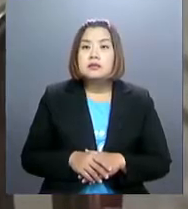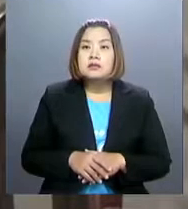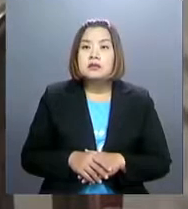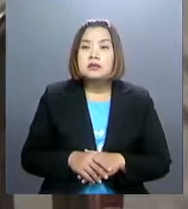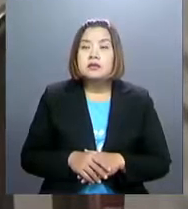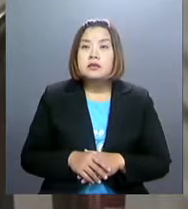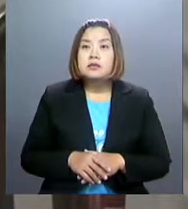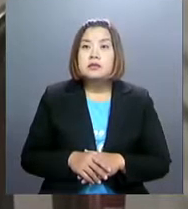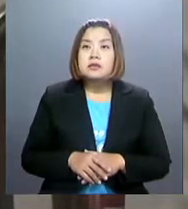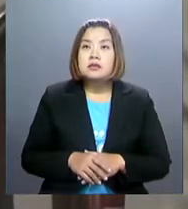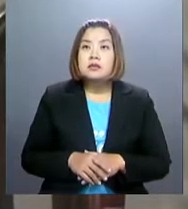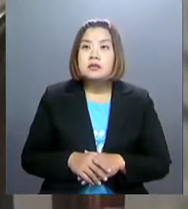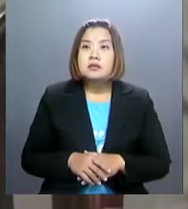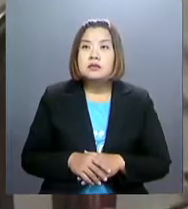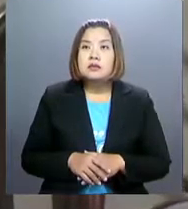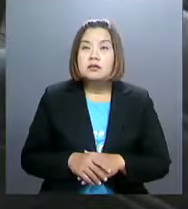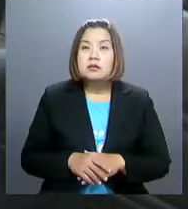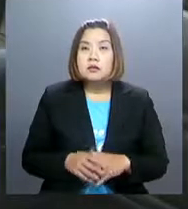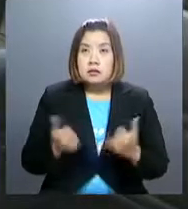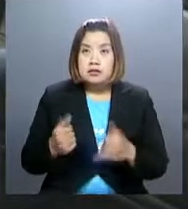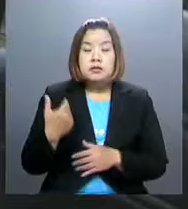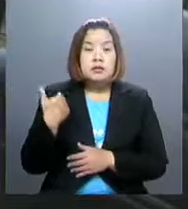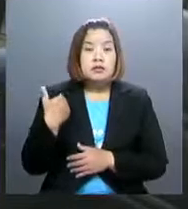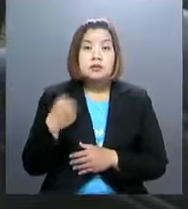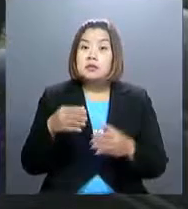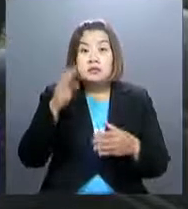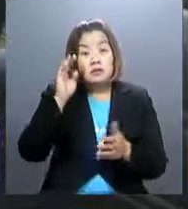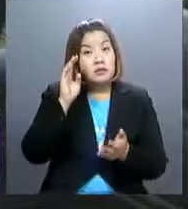ขณะนี้ยังไม่มีนะครับในส่วนของตล.นะครับ